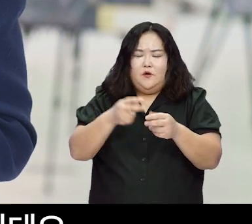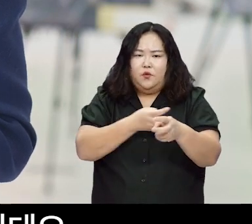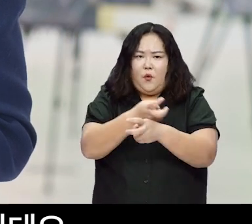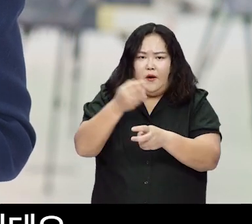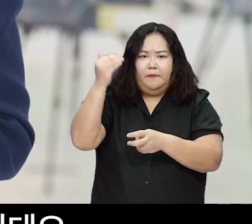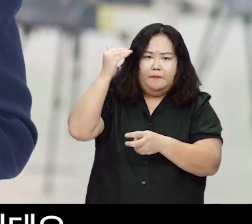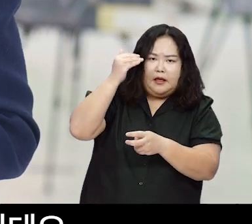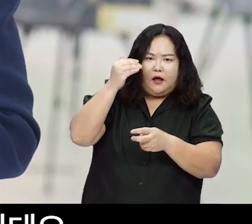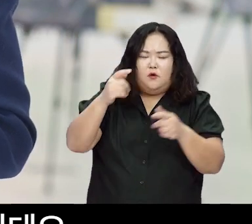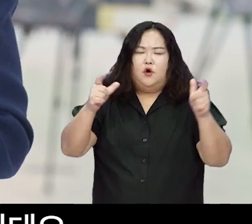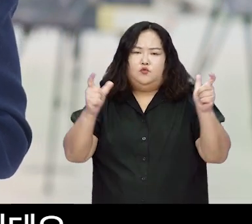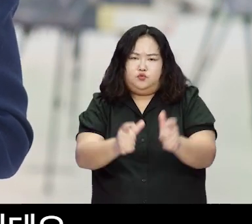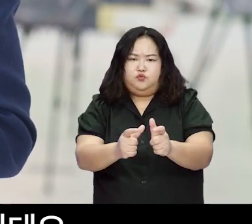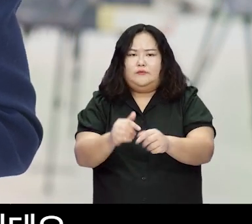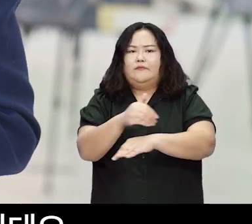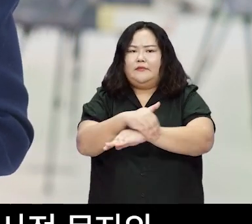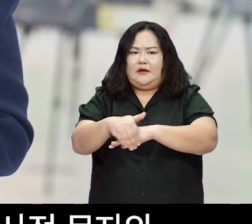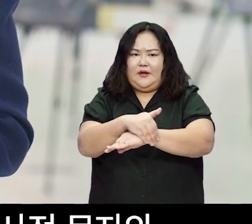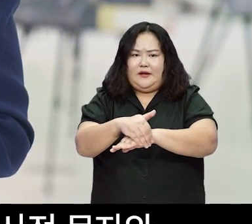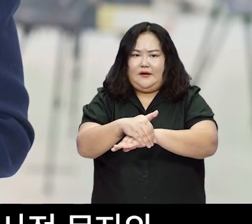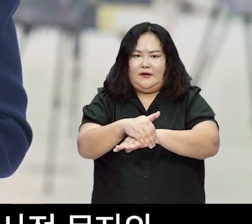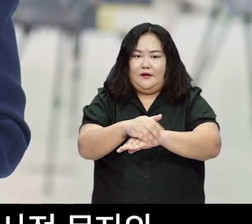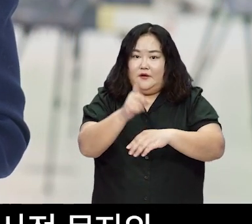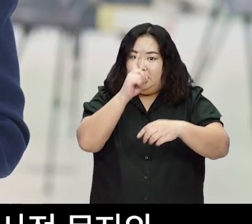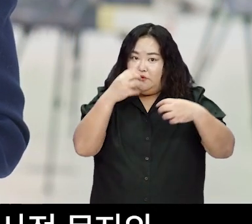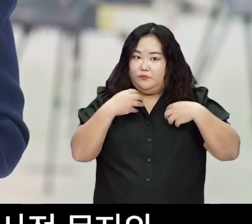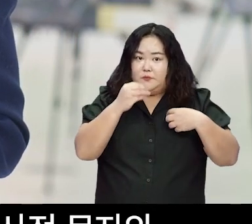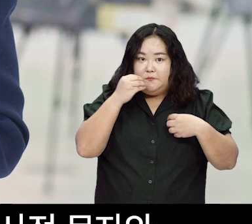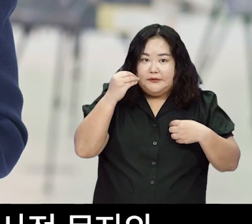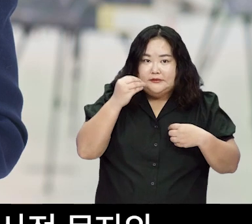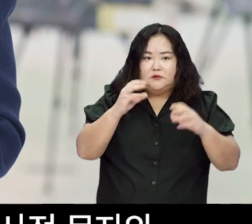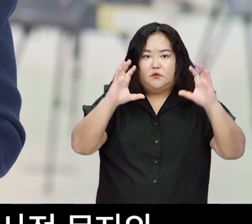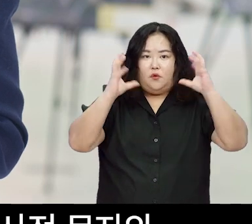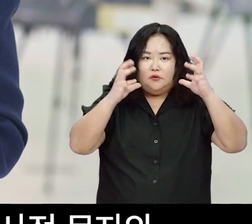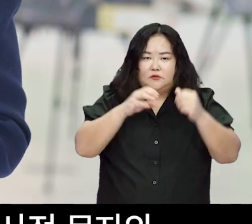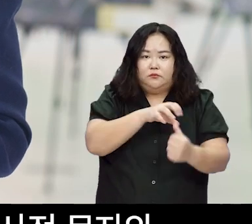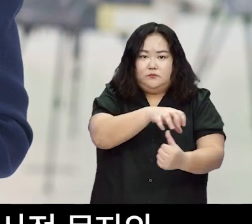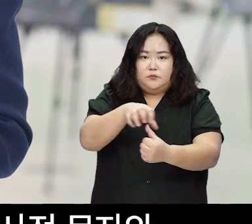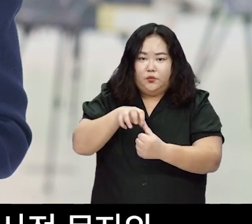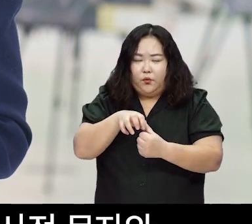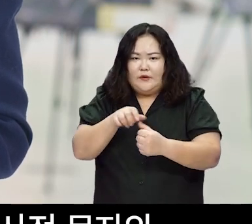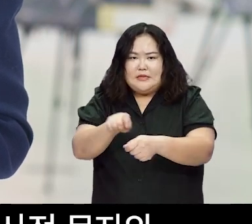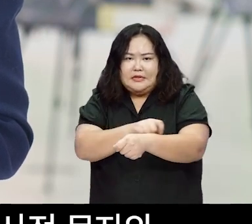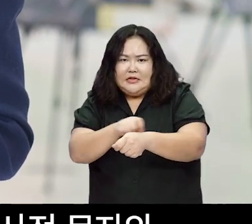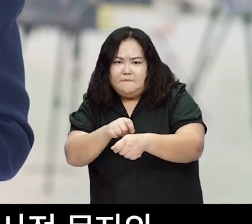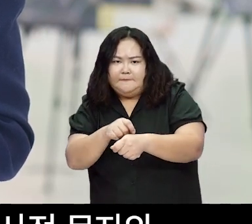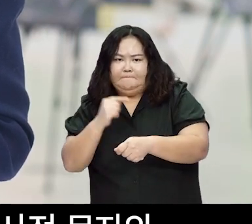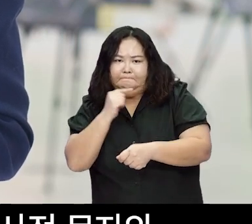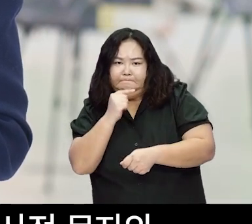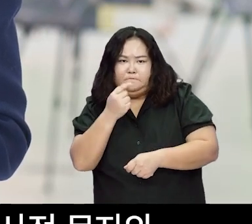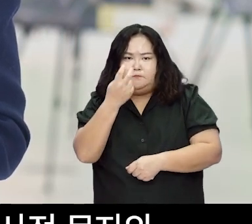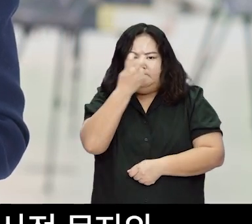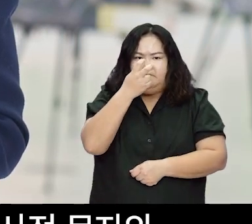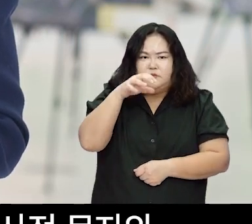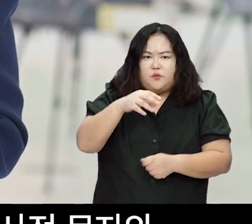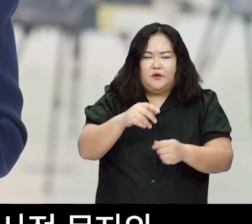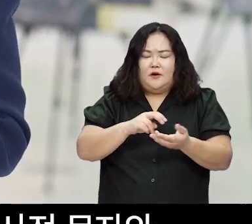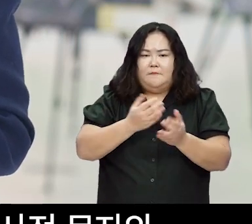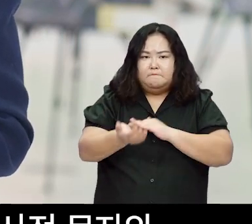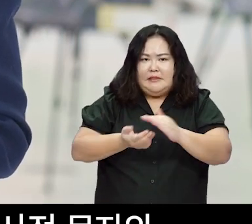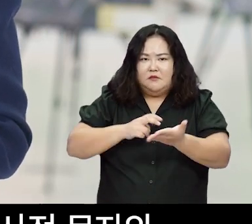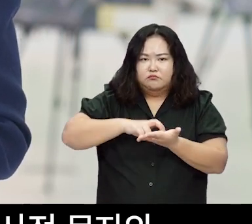방해를 최소화할 계획인데요 단 안전신문고로 단속되는 경우와 어린이 보호 구역 등 특별 단속